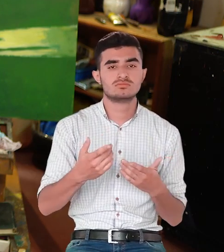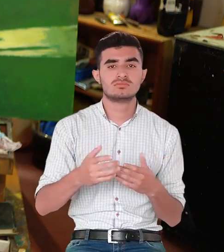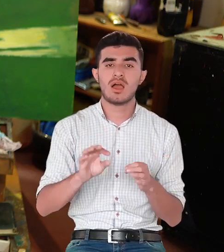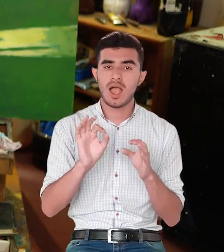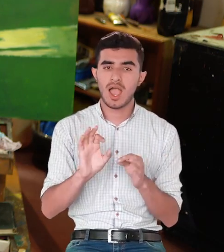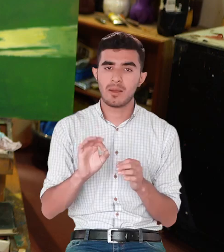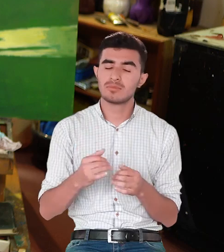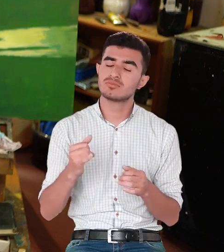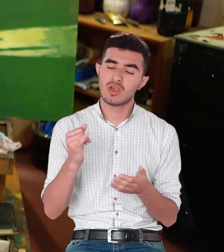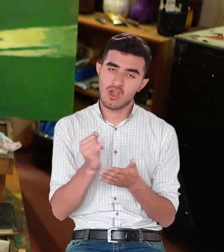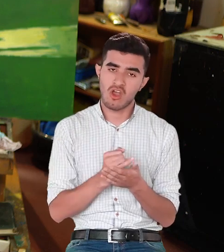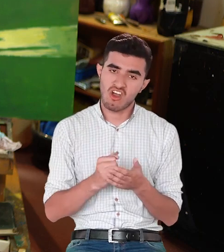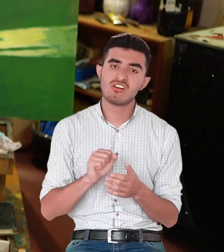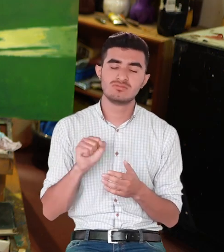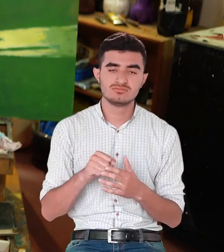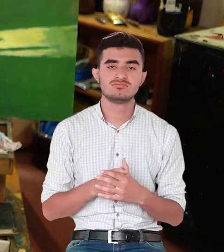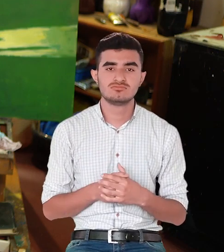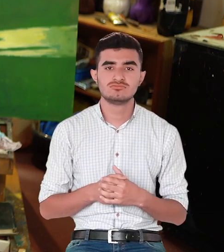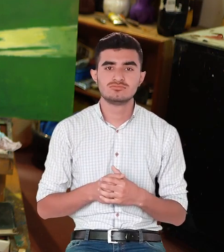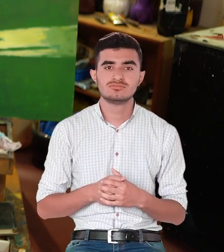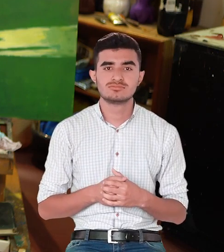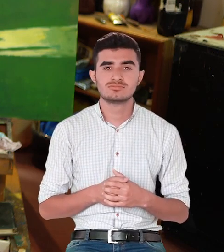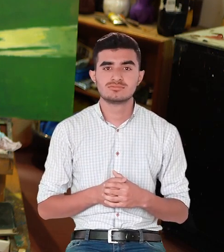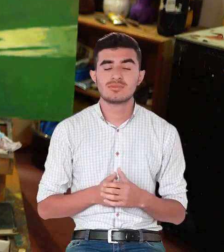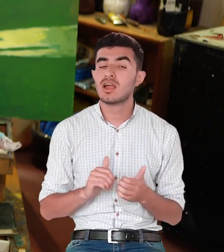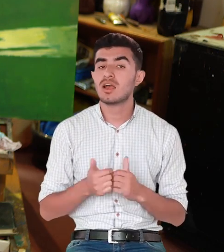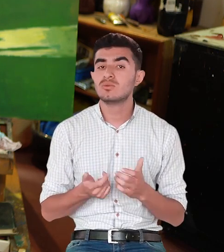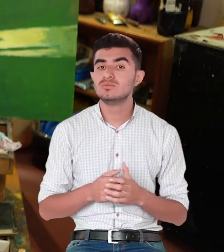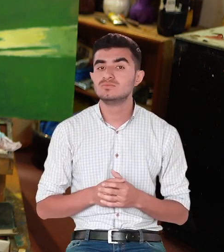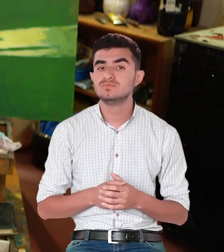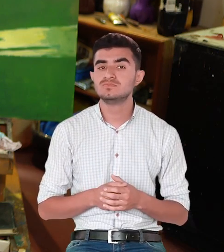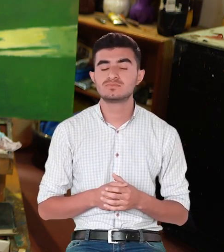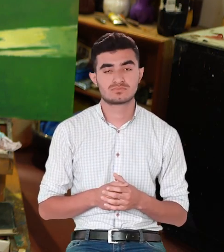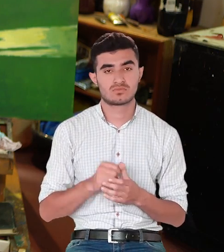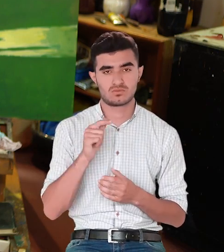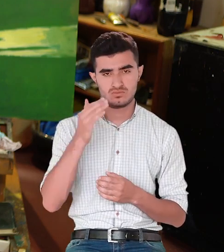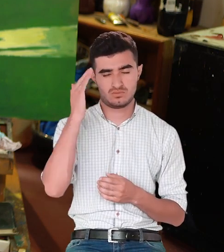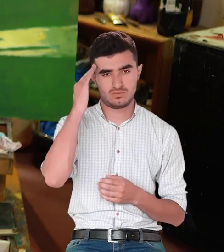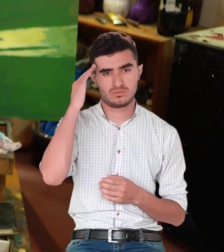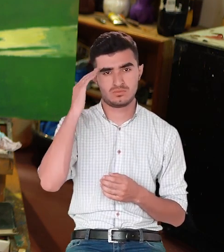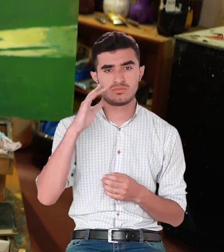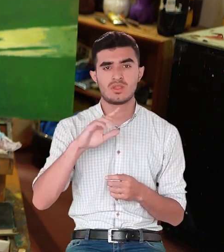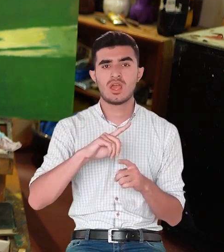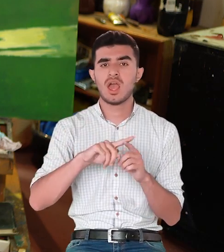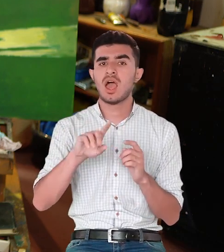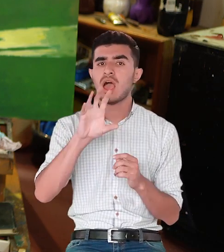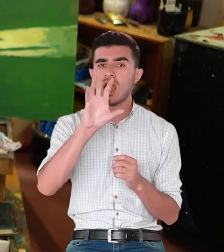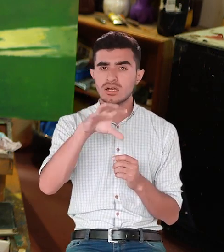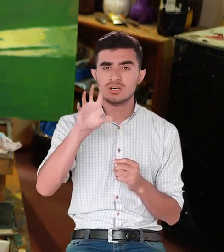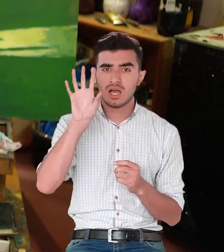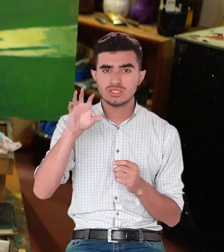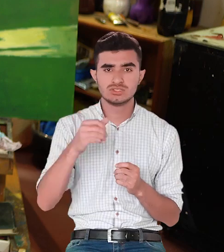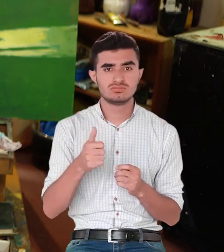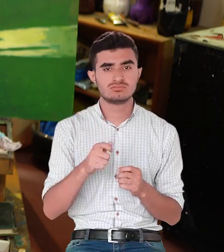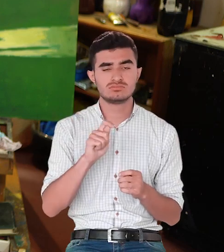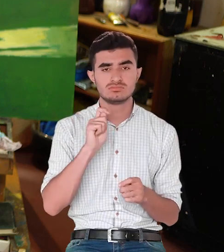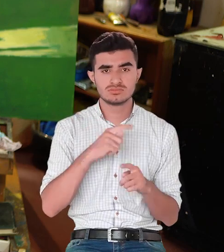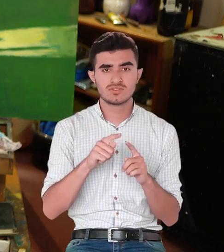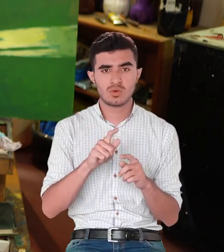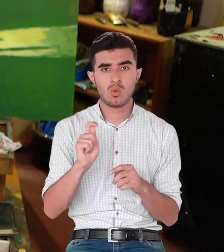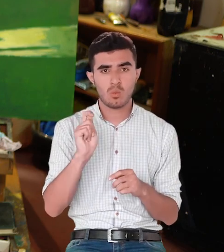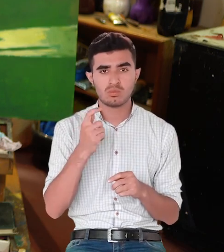اب کار ہے, کار کو مجھے میرے ایک پاس ایک بچہ آیا کہ میں آٹو